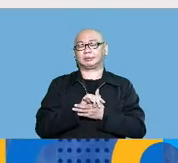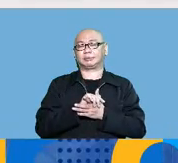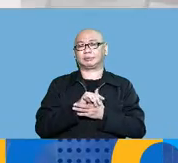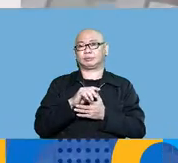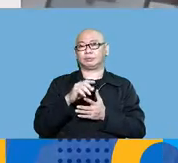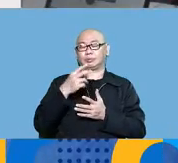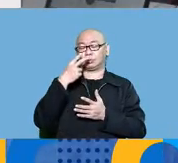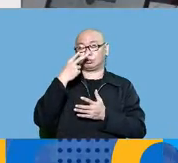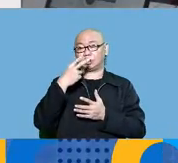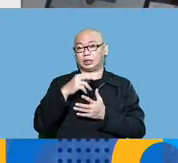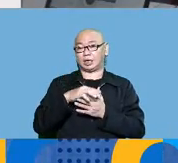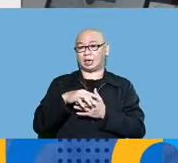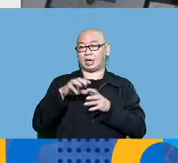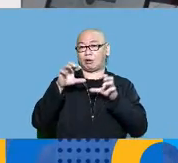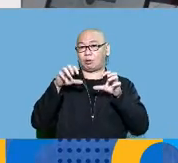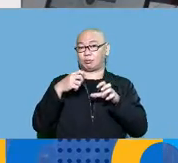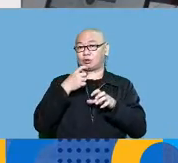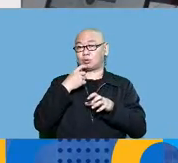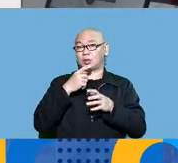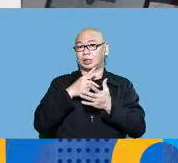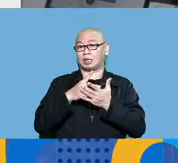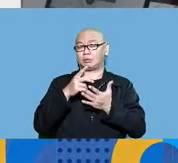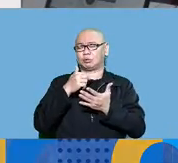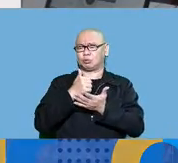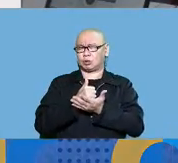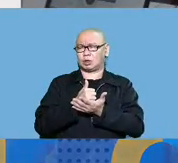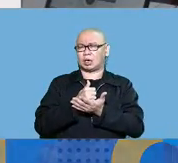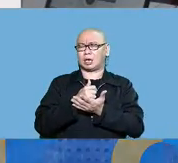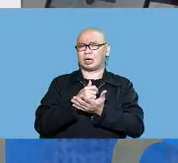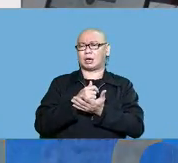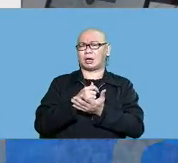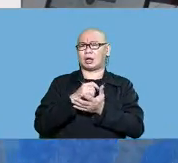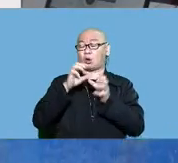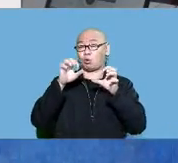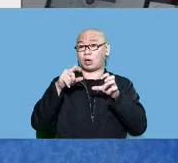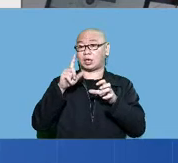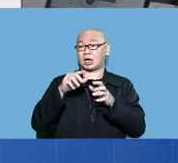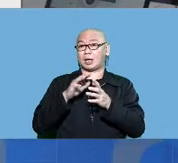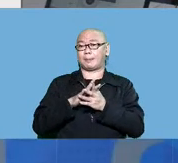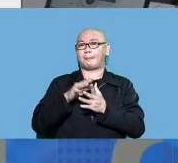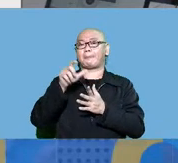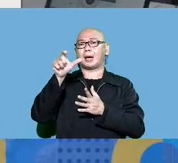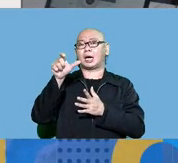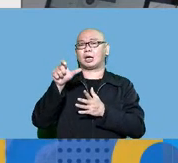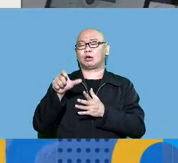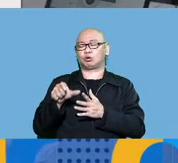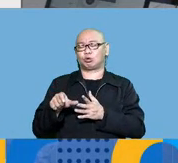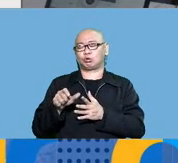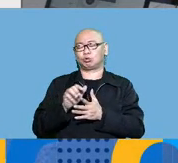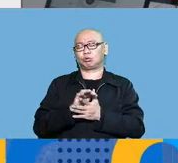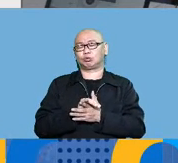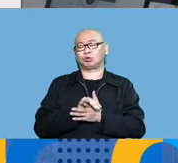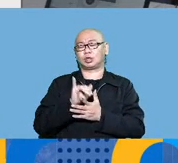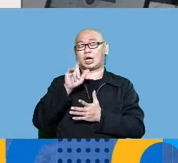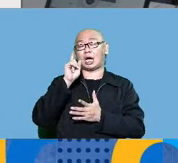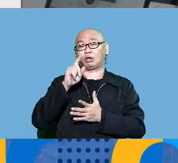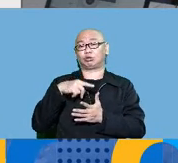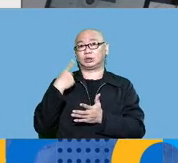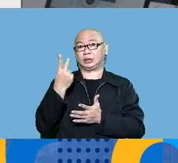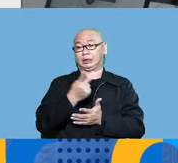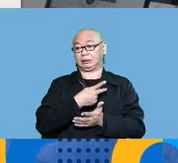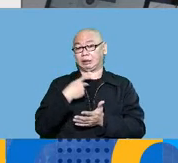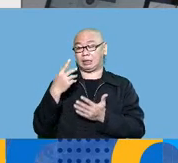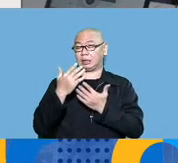hewan percobaan ini diperlukan karena hewan juga ada pada dasarnya adalah makhluk yang harus kita